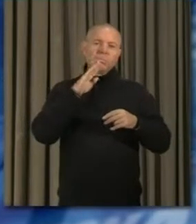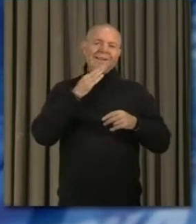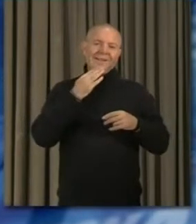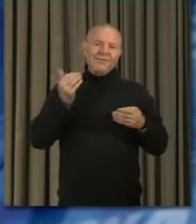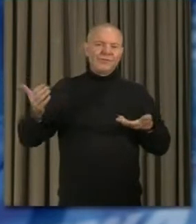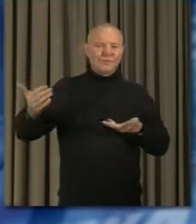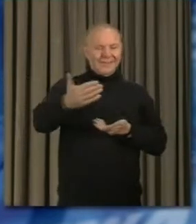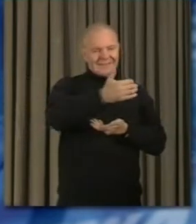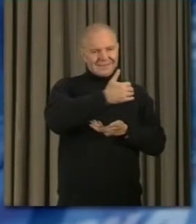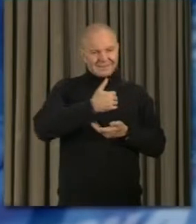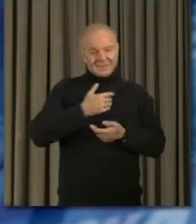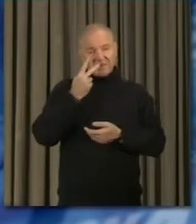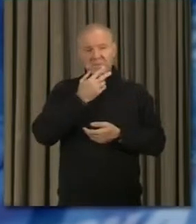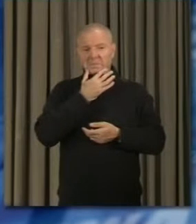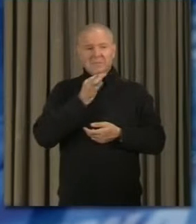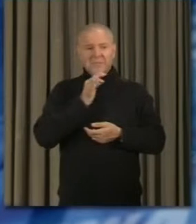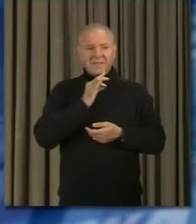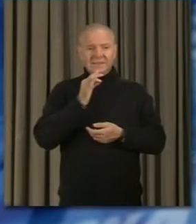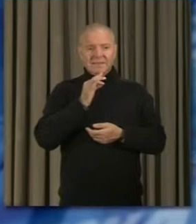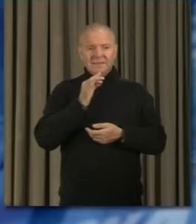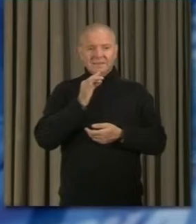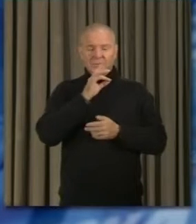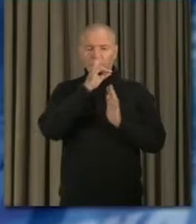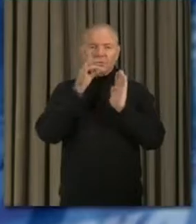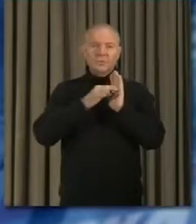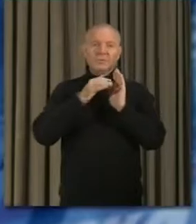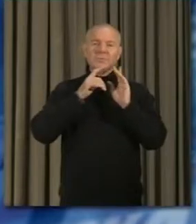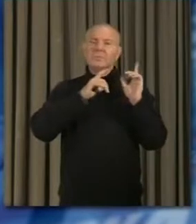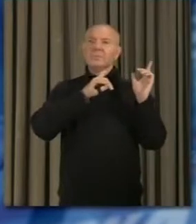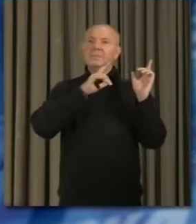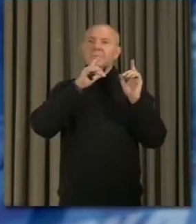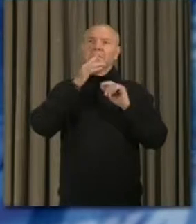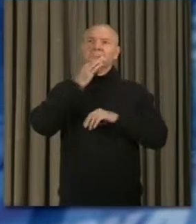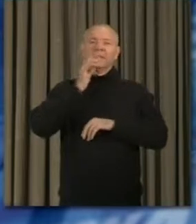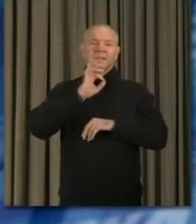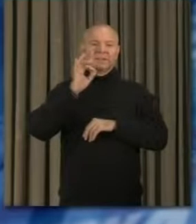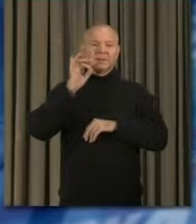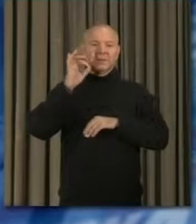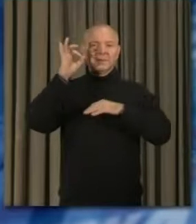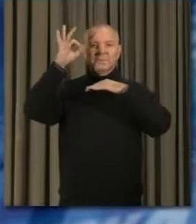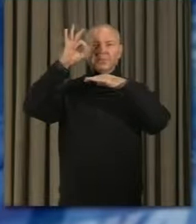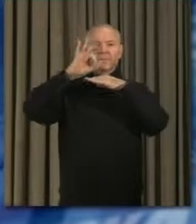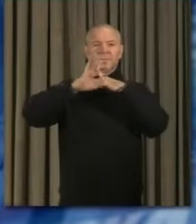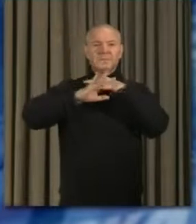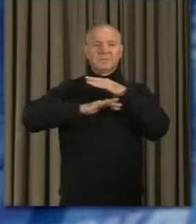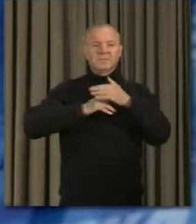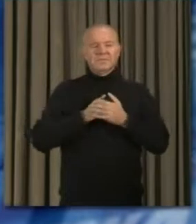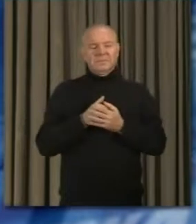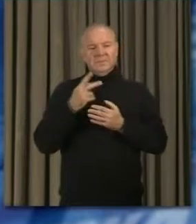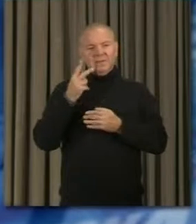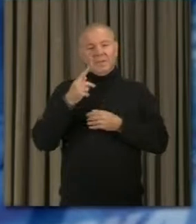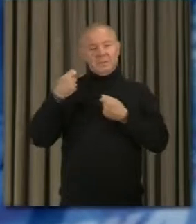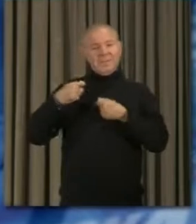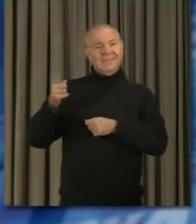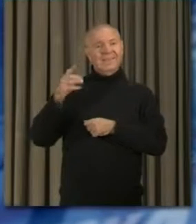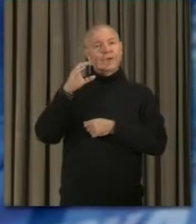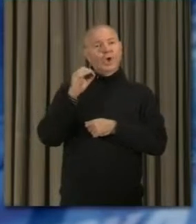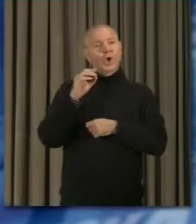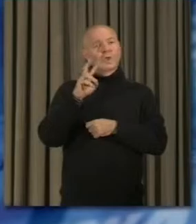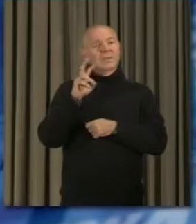una serata bellissima favorita tra l'altro da condizioni ambientali perfette riferisce il presidente del sodalizio Sergio Cozzi